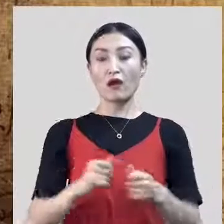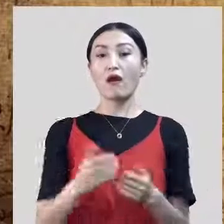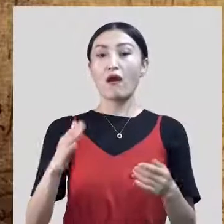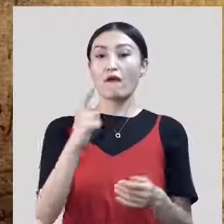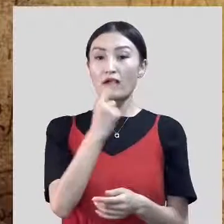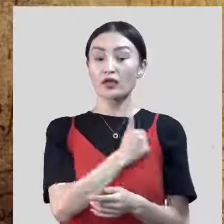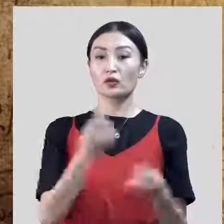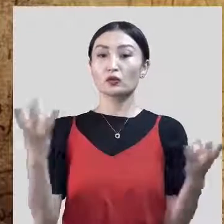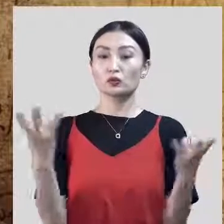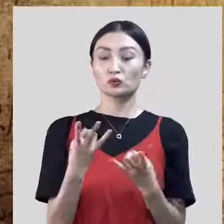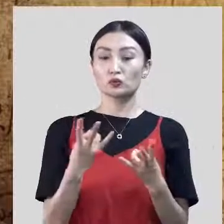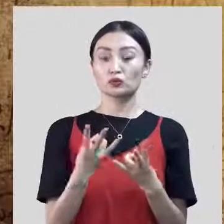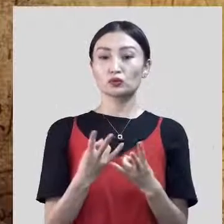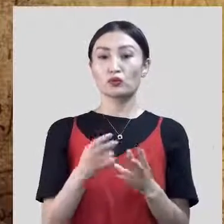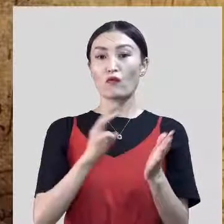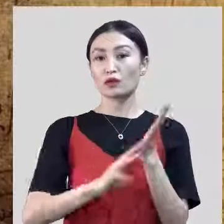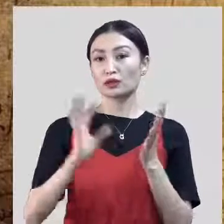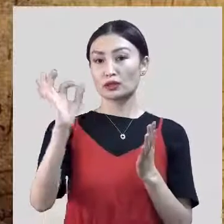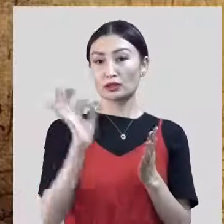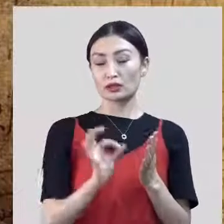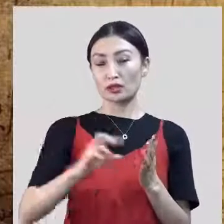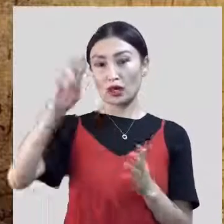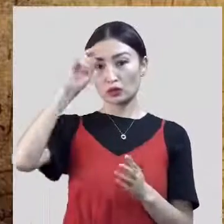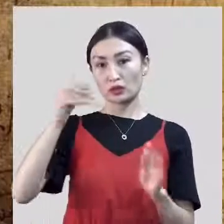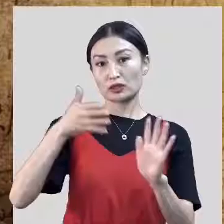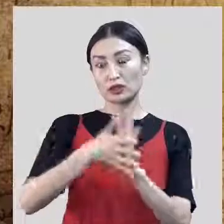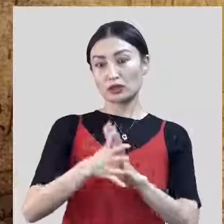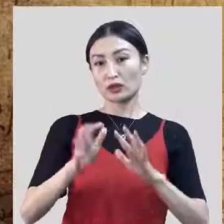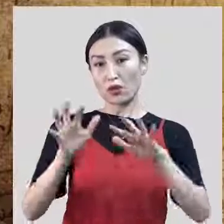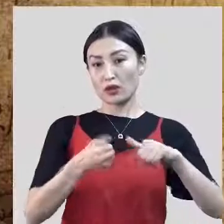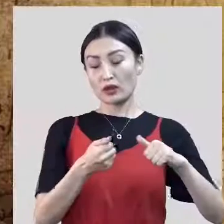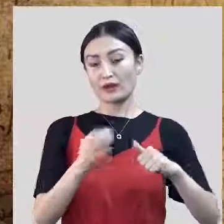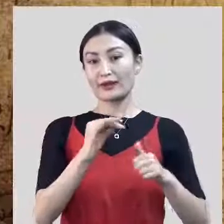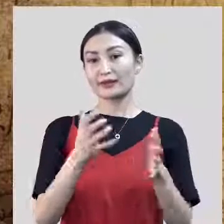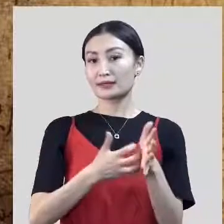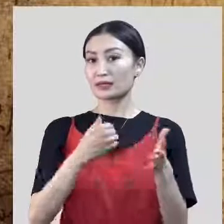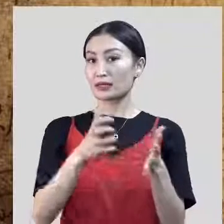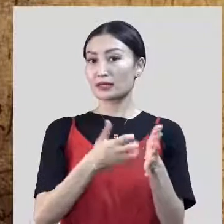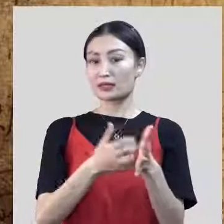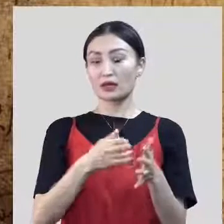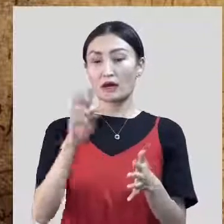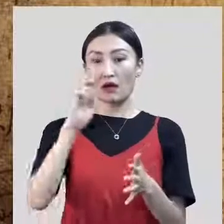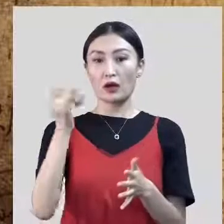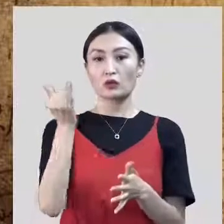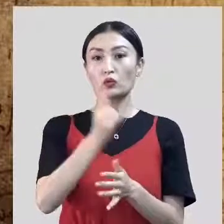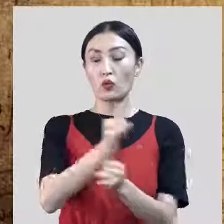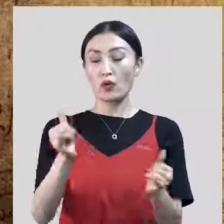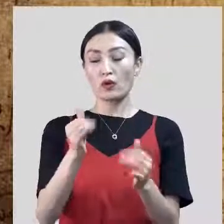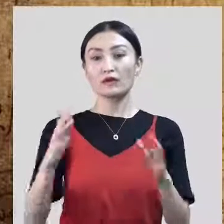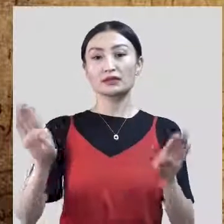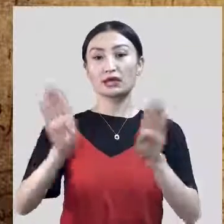нужды поглощали 80 процент государственных расходов из-за недостатка топлива закрылась